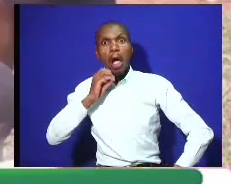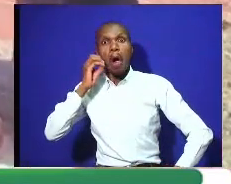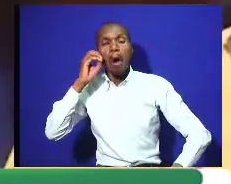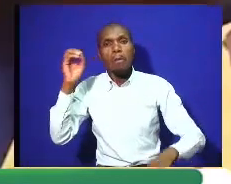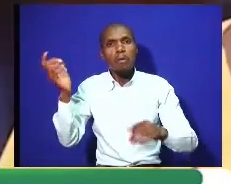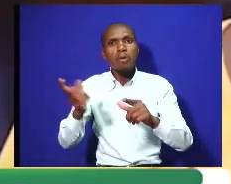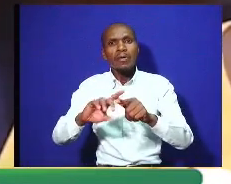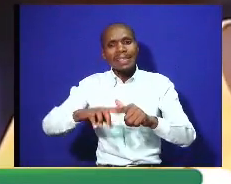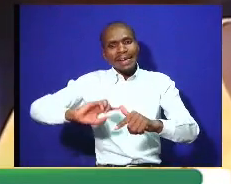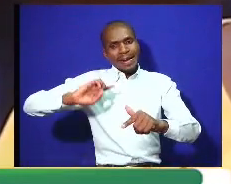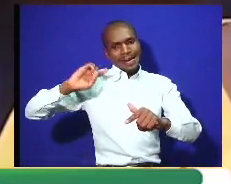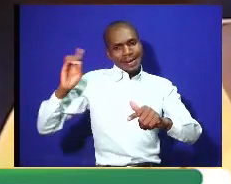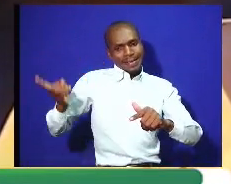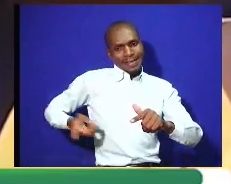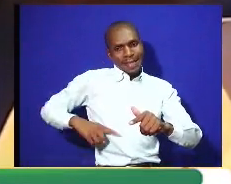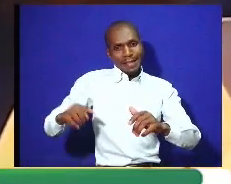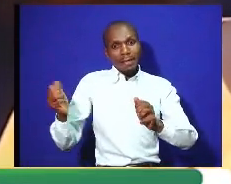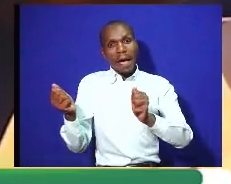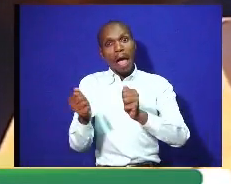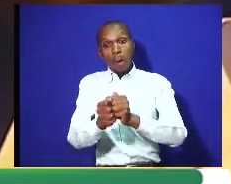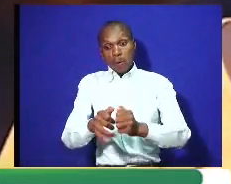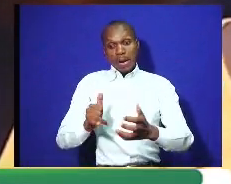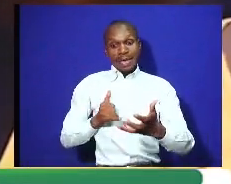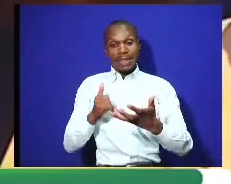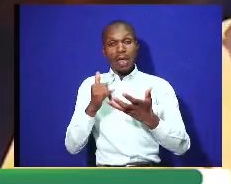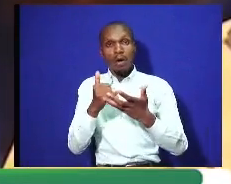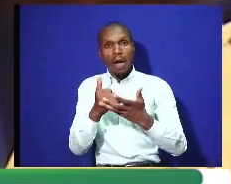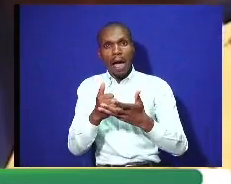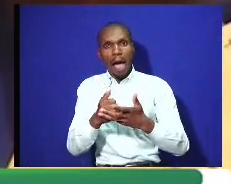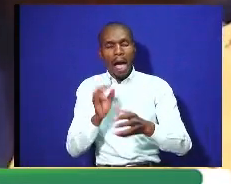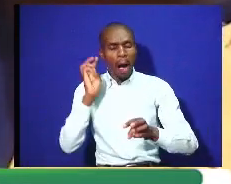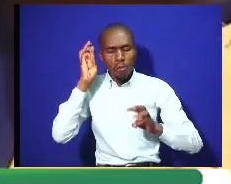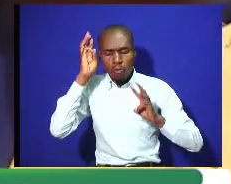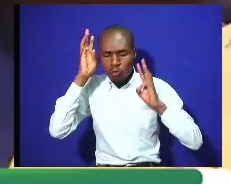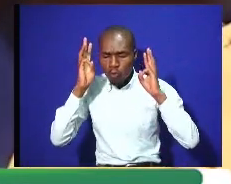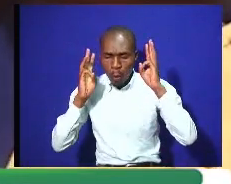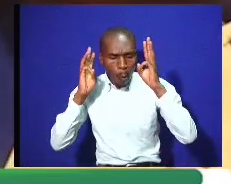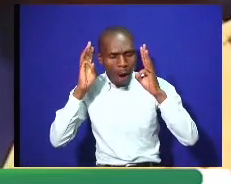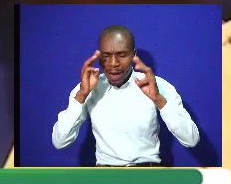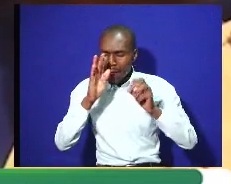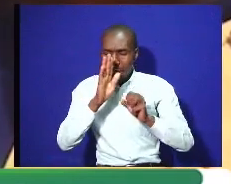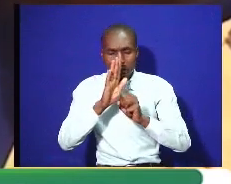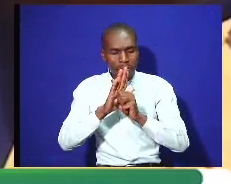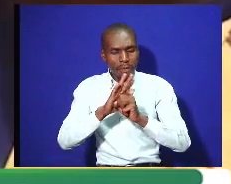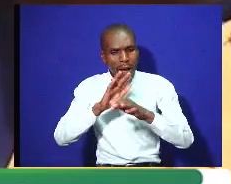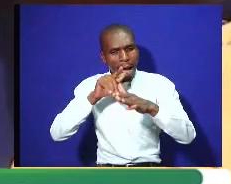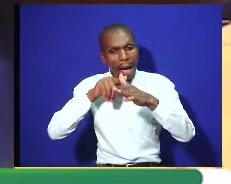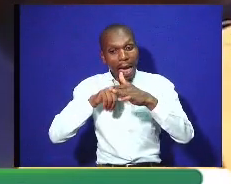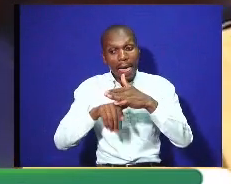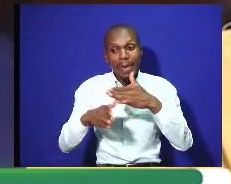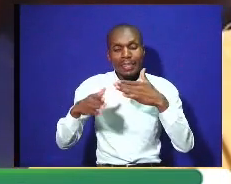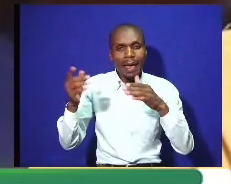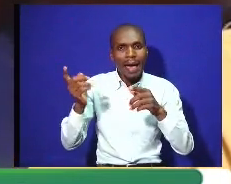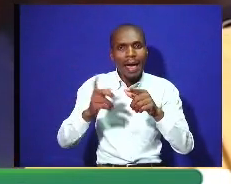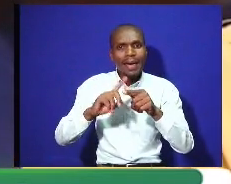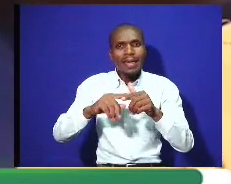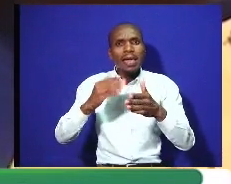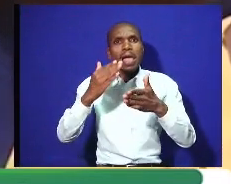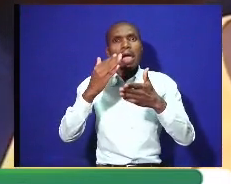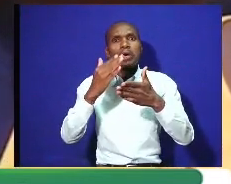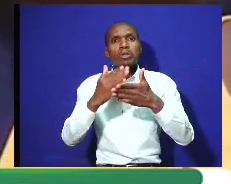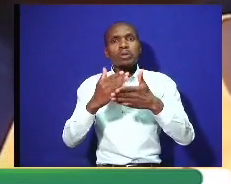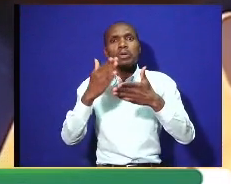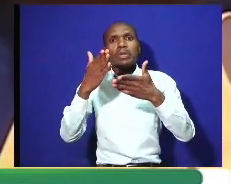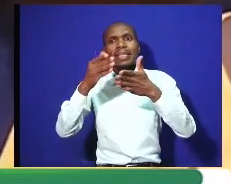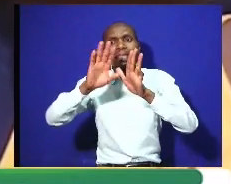babo. Iwa na akumire mono sana kona ikirega ile mwaisaka. Eka nango nyoranga isaka